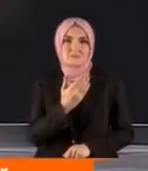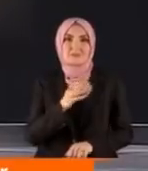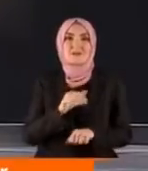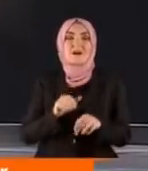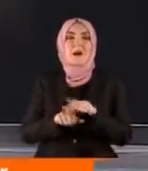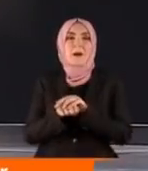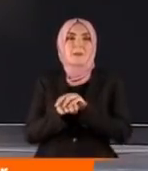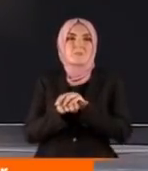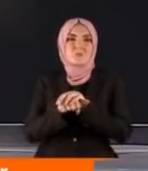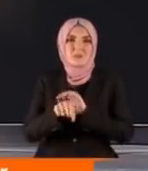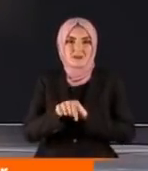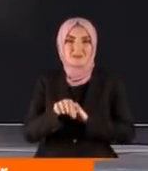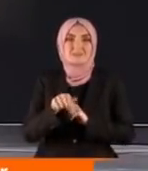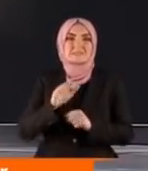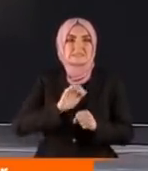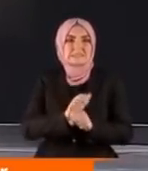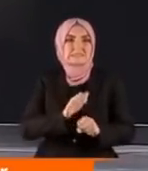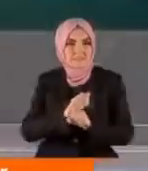kayda almaktan da hiç çekinmediler.